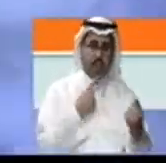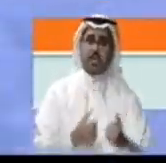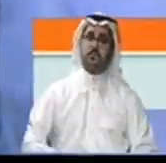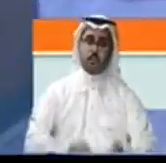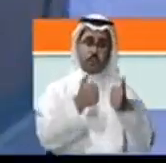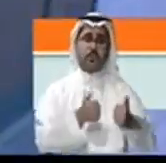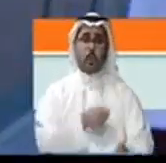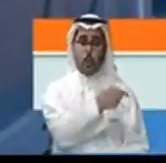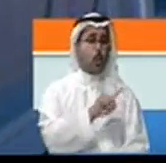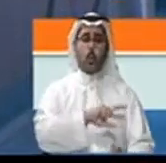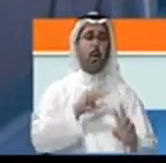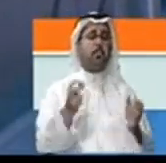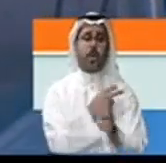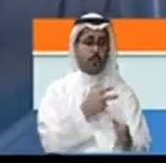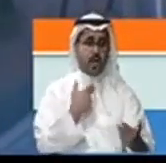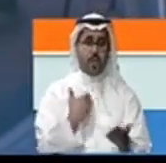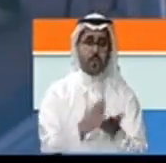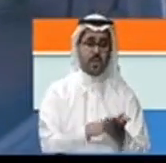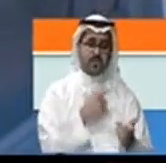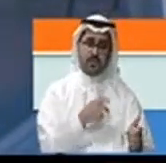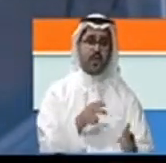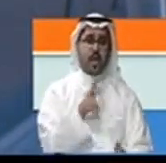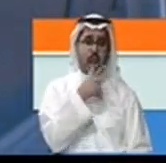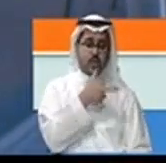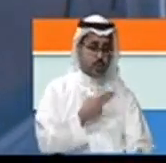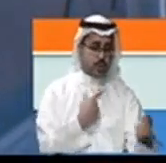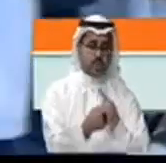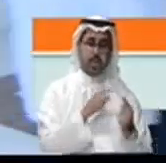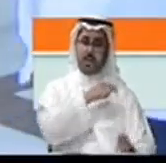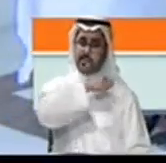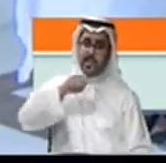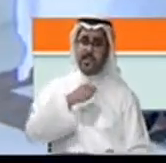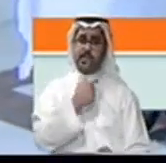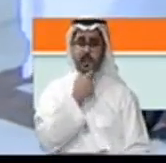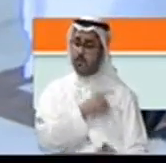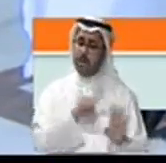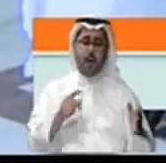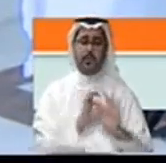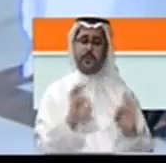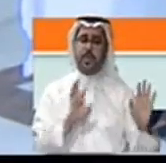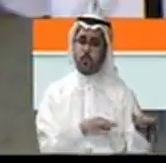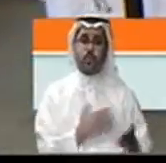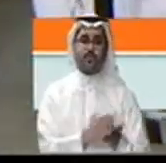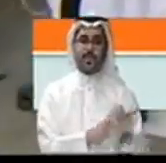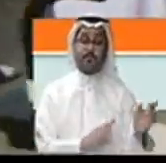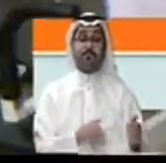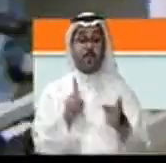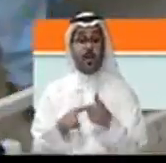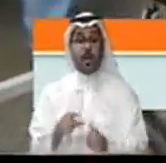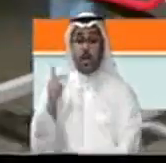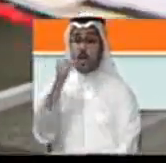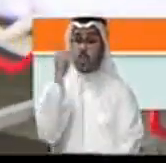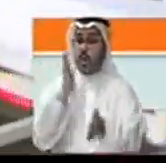الأم لمختلف الجنسيات التي لا تتحدث العربية أو الإنجليزية. ويضم المستشفى قسم الطوارئ على